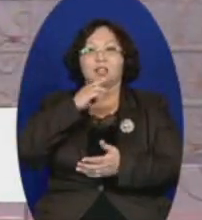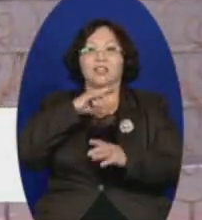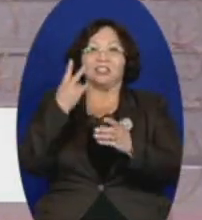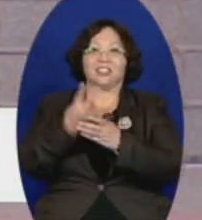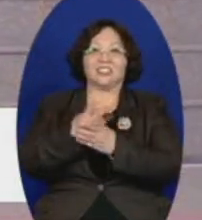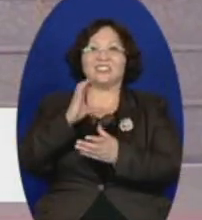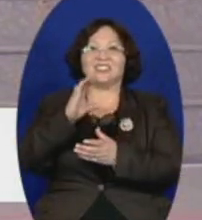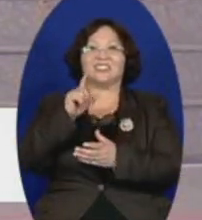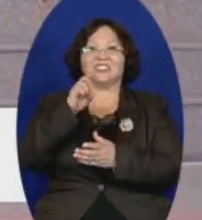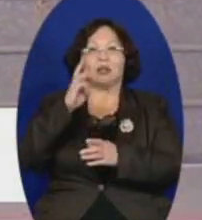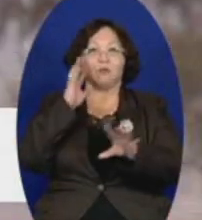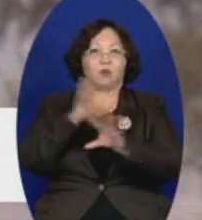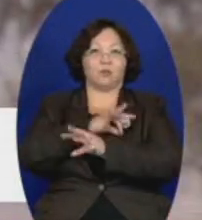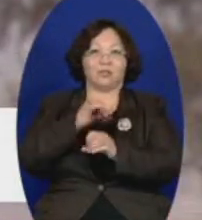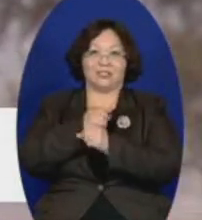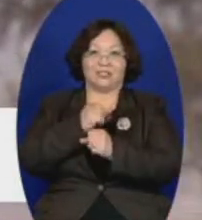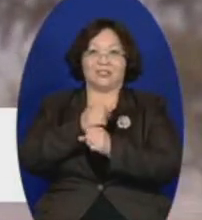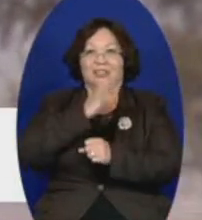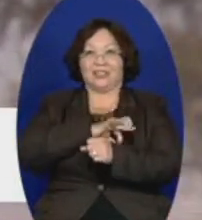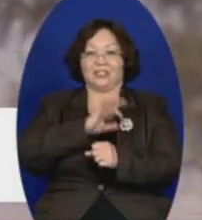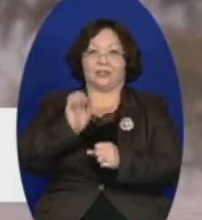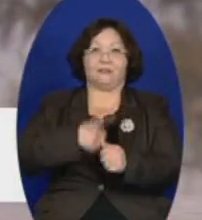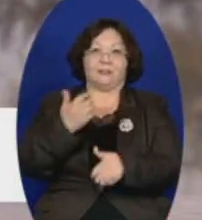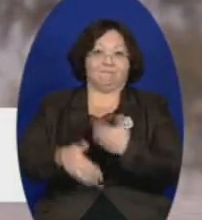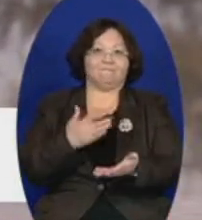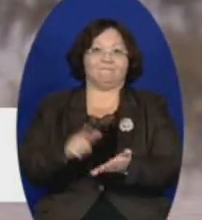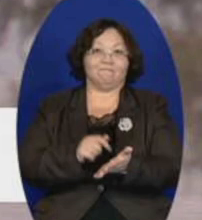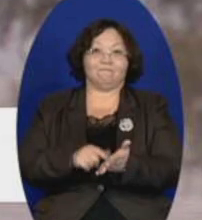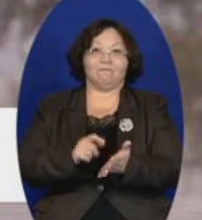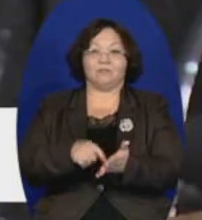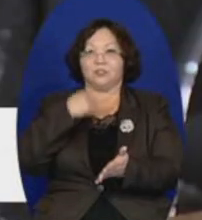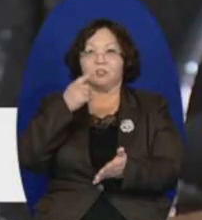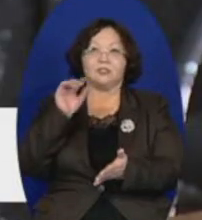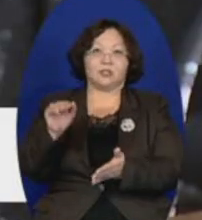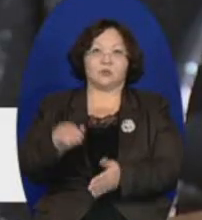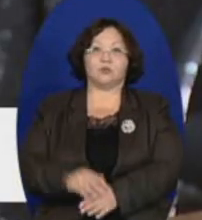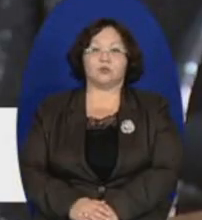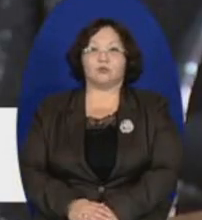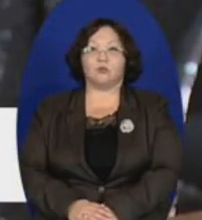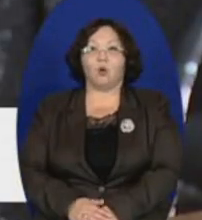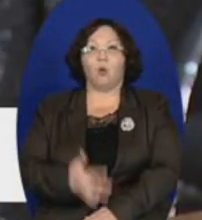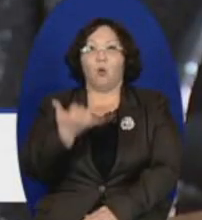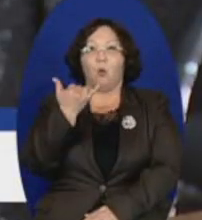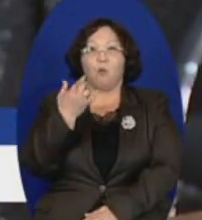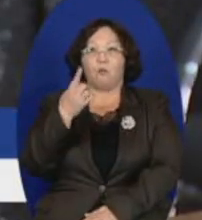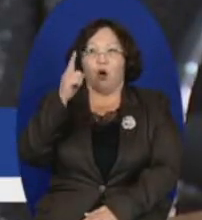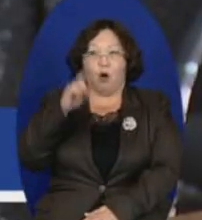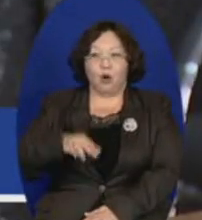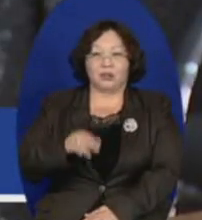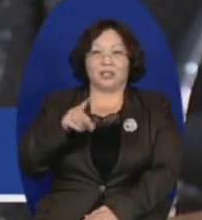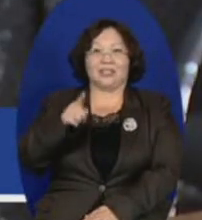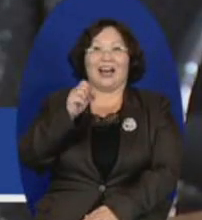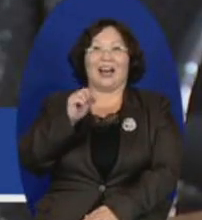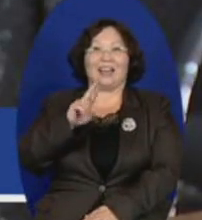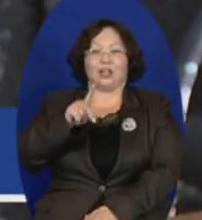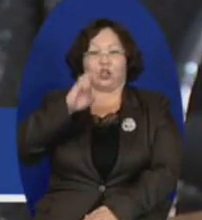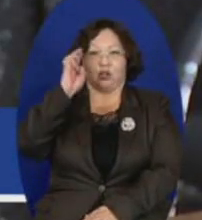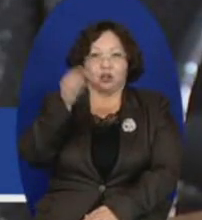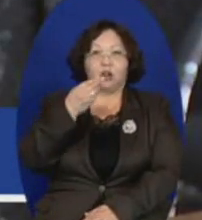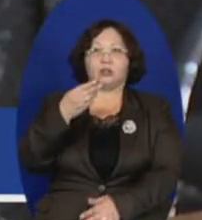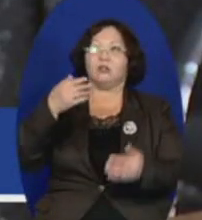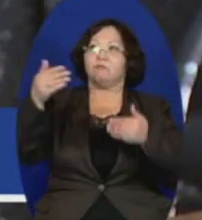байгуулж хэрэглээнд нэвтрүүлэх ажлыг эрчимжүүлэхийг сануллаа. Хотод яагаад энэ ажил хэрэгжихгүй байгаад байна